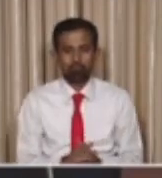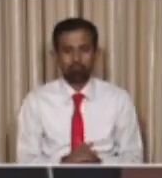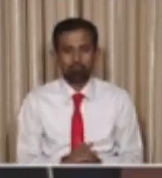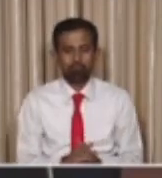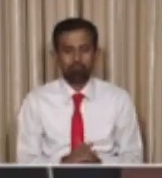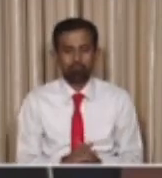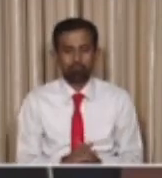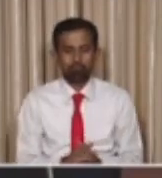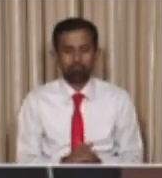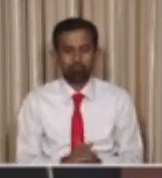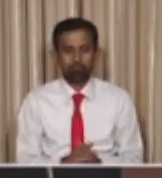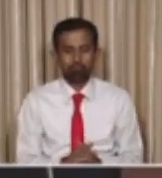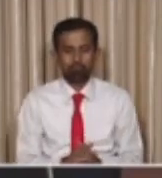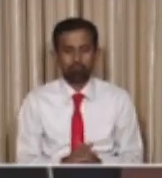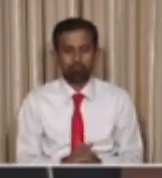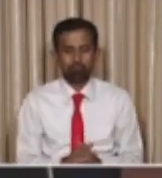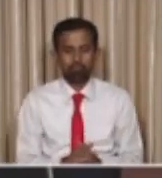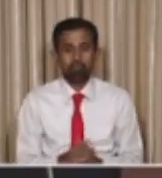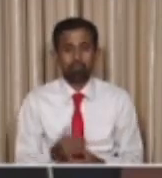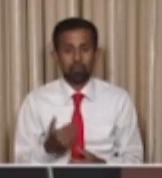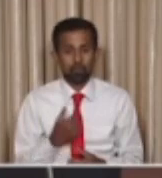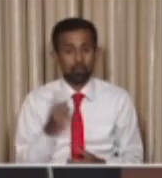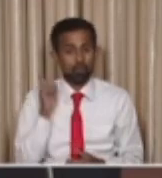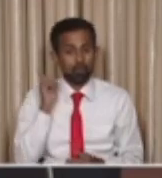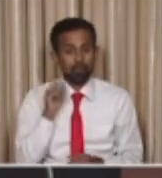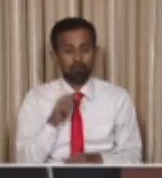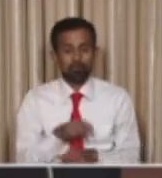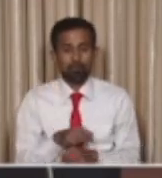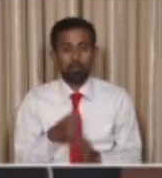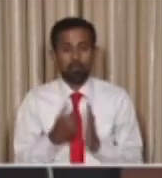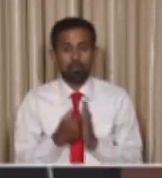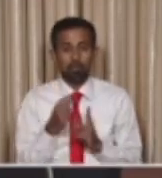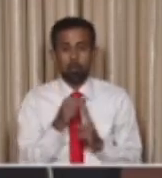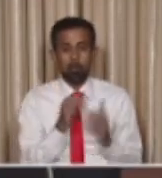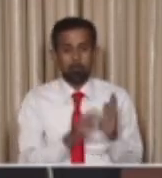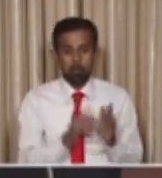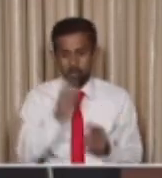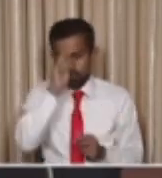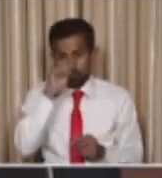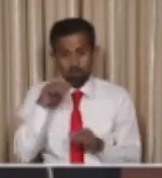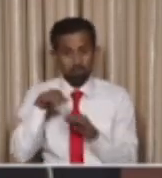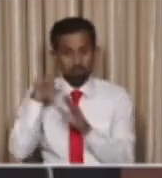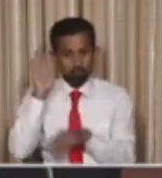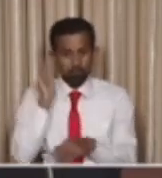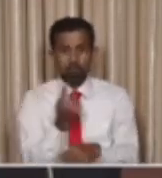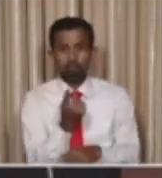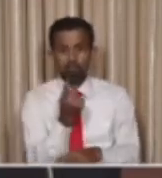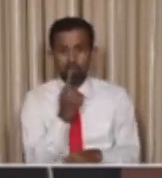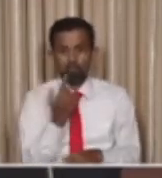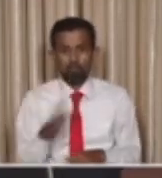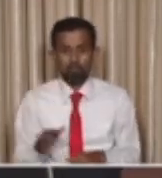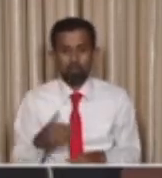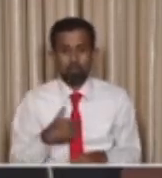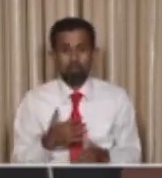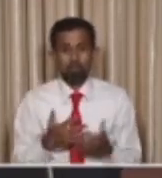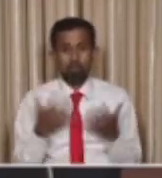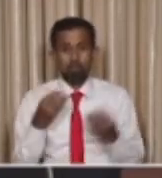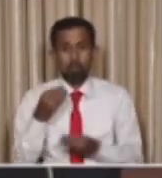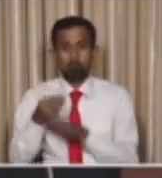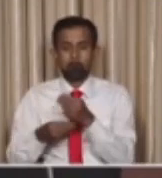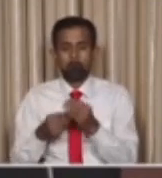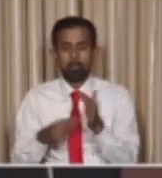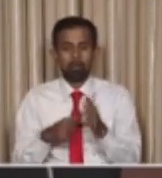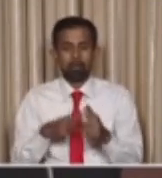ඇත්ත වශයෙන්ම අපිට ඒ වෙලාවේ ගරු අග්‍රාමාත්‍යතුමා ඒ කාලේ හිටපු අපිට කිව්වා අපි ලොකු සමාගම් වලින් බදු